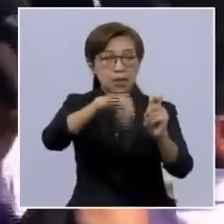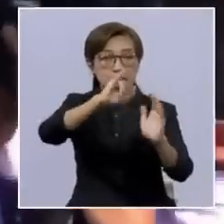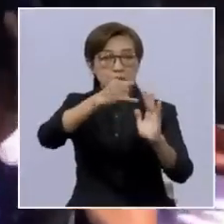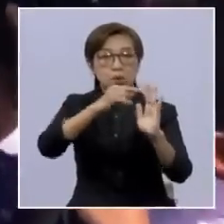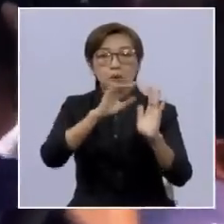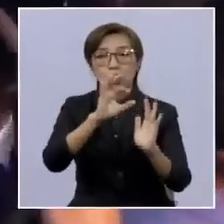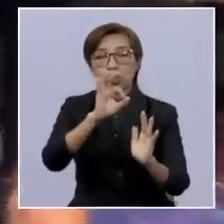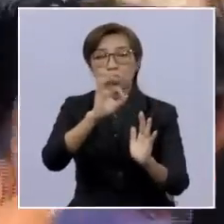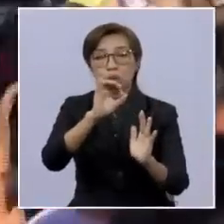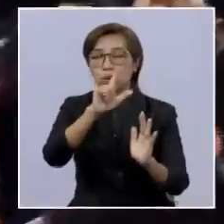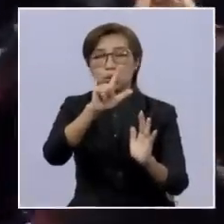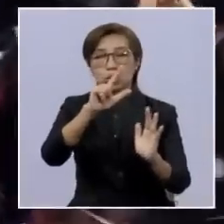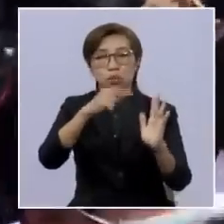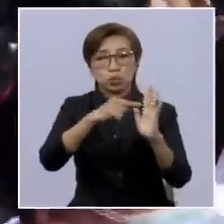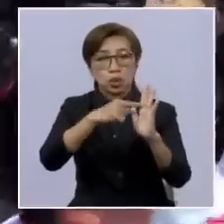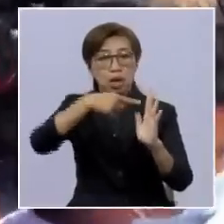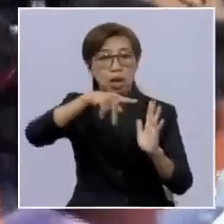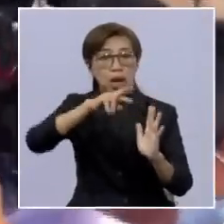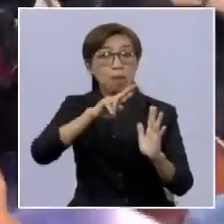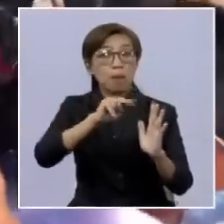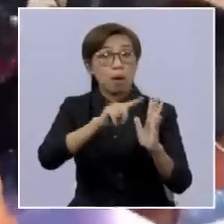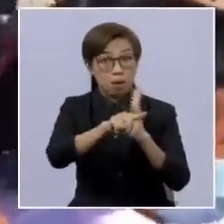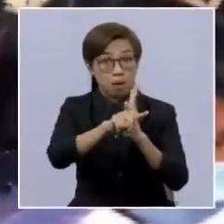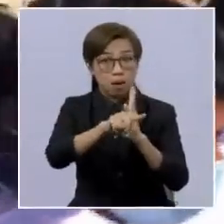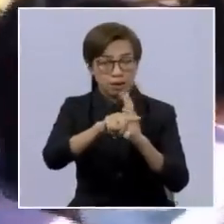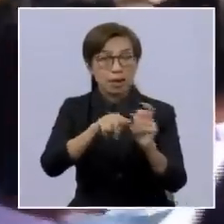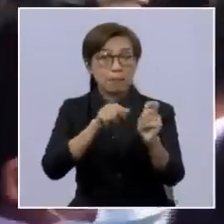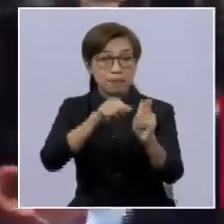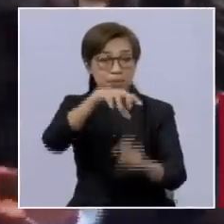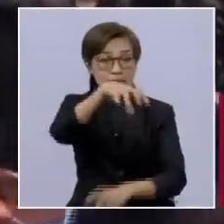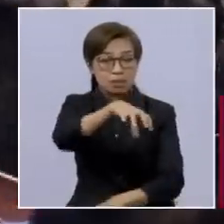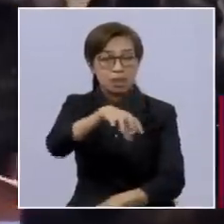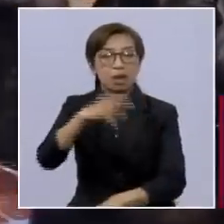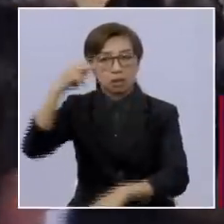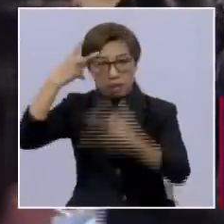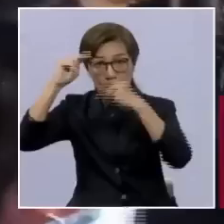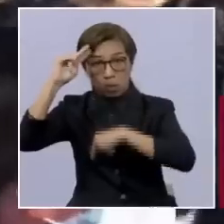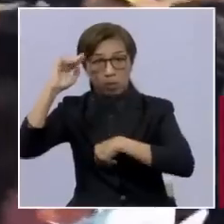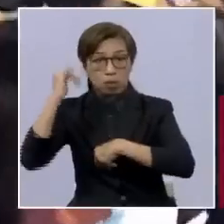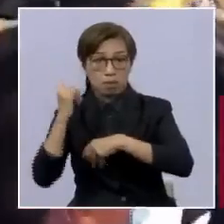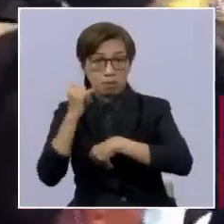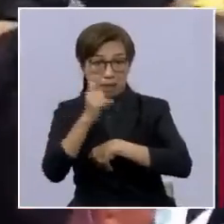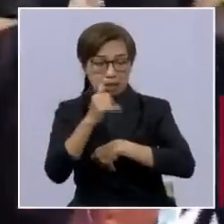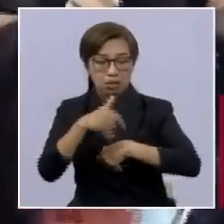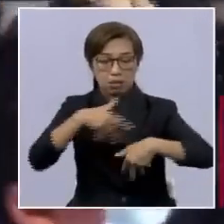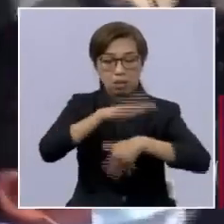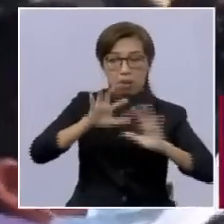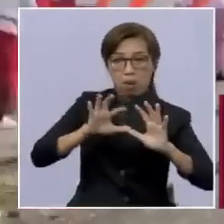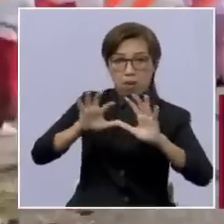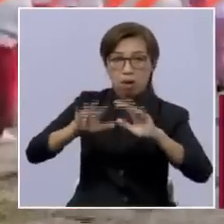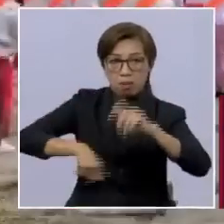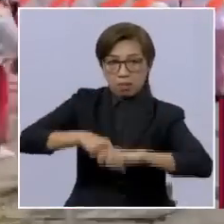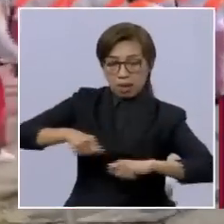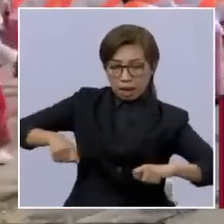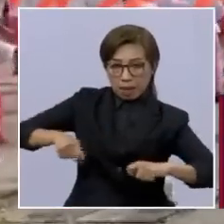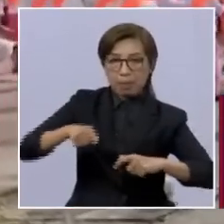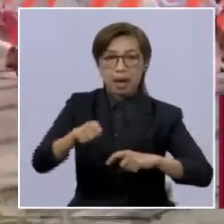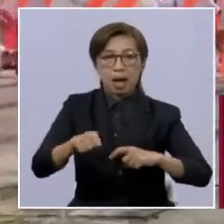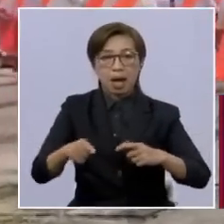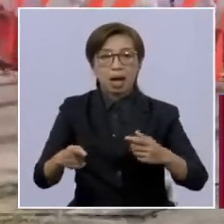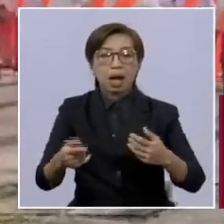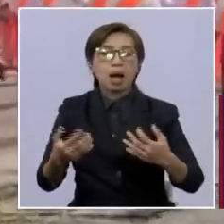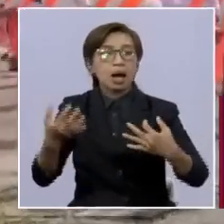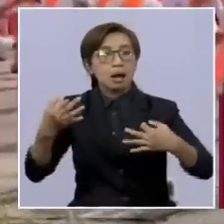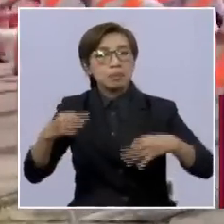เองก็มีการนำผ้าขาวม้าดอกกุหลาบสีแดงมาต้อนรับบิ๊กตู่นะครับแล้วก็มีการแสดงเต้นบาสโลปมี